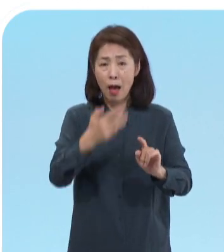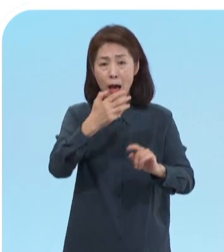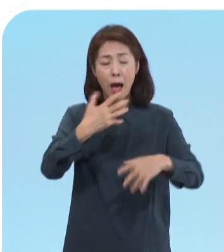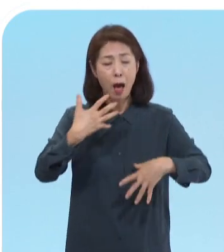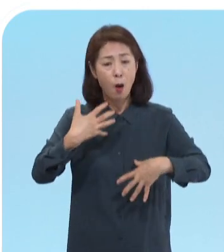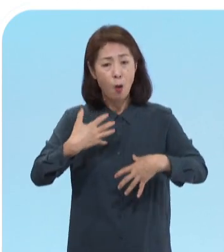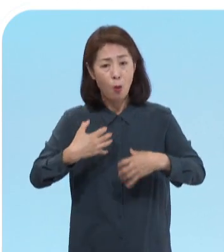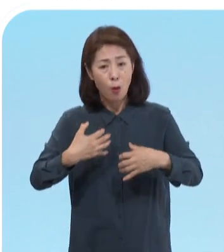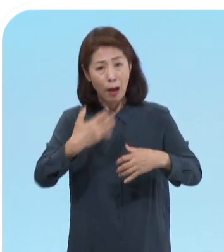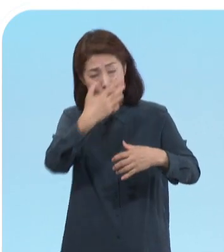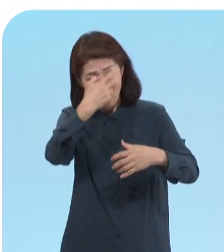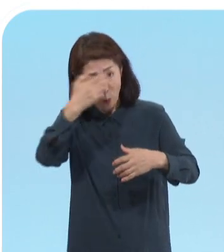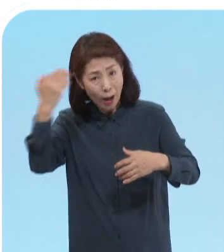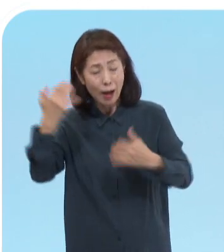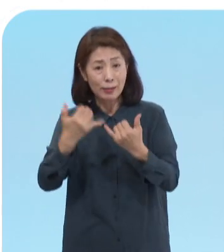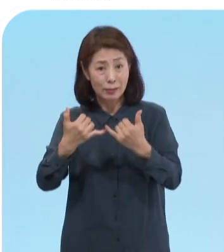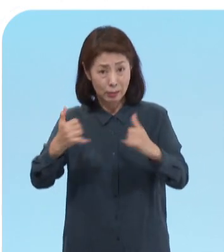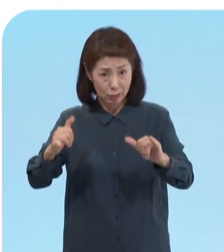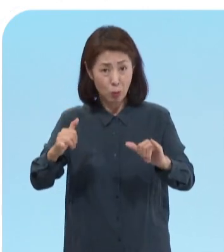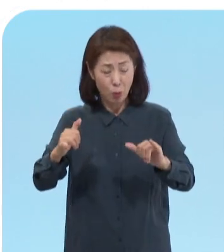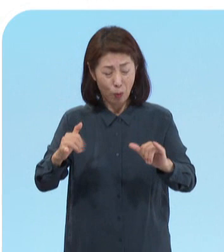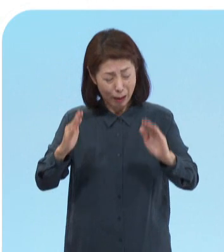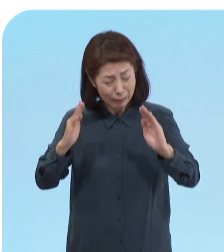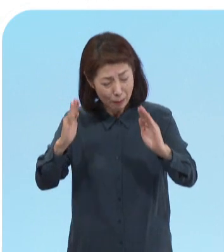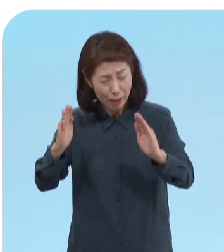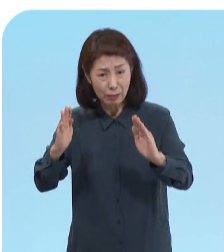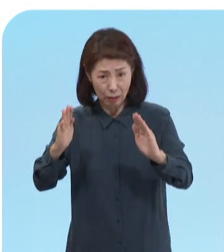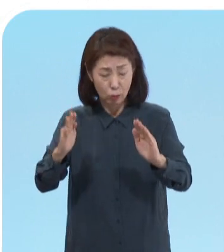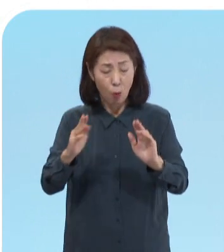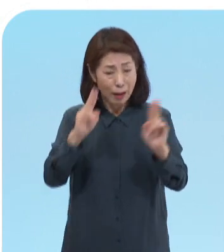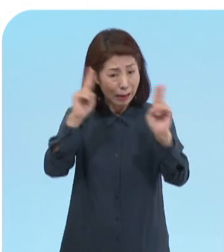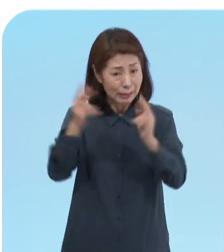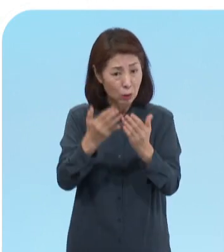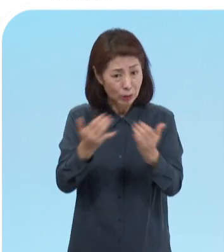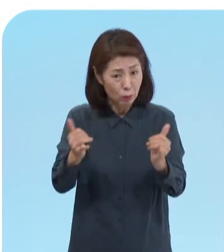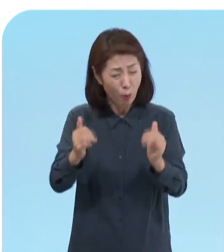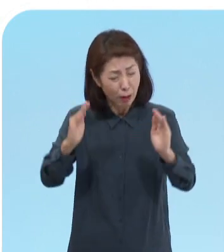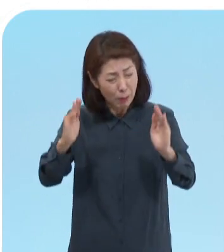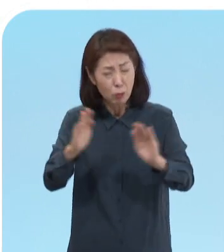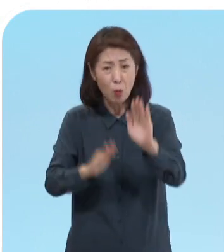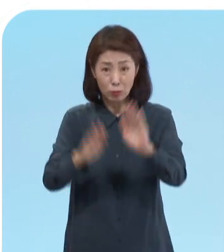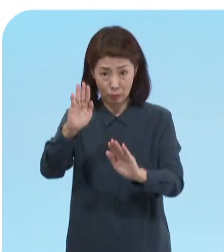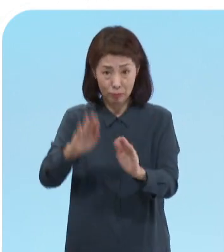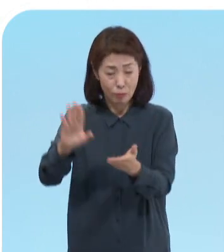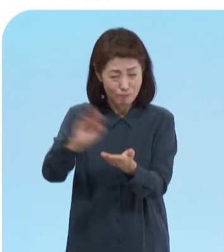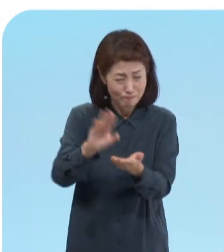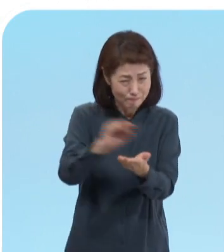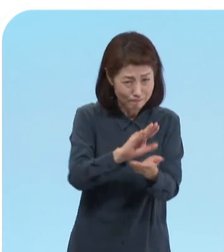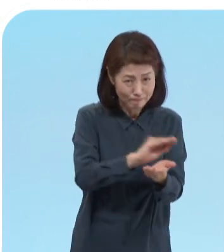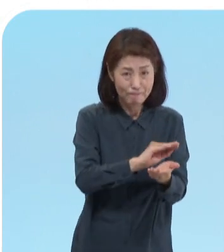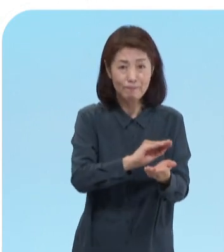に進む若者、企業の方々などのリアルな姿を取材して記事にしています。